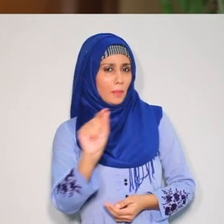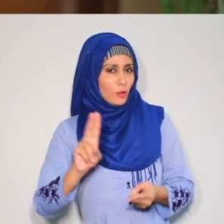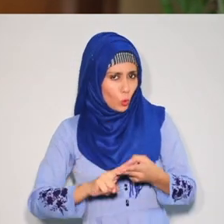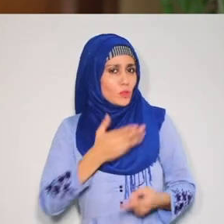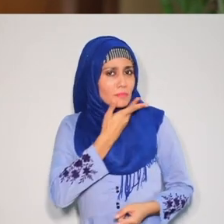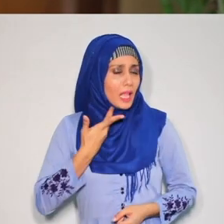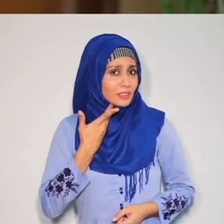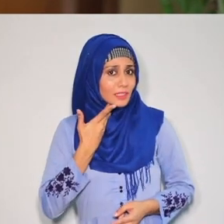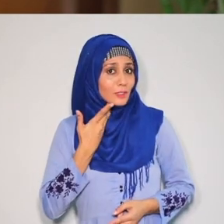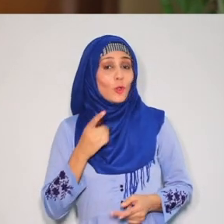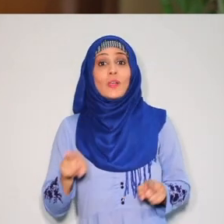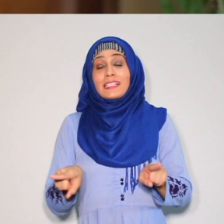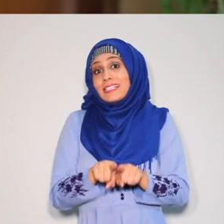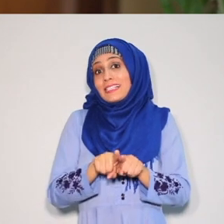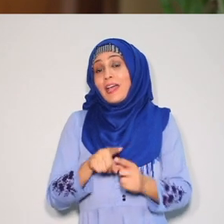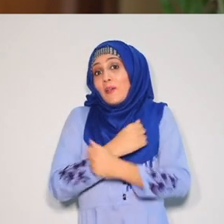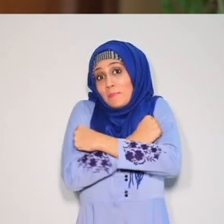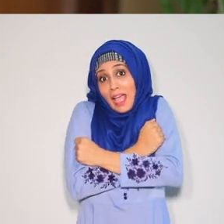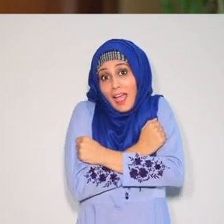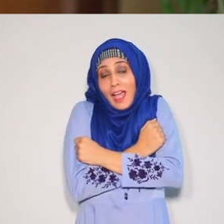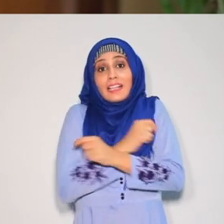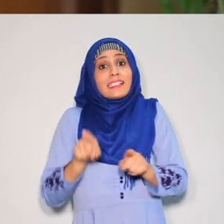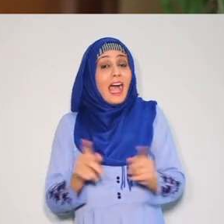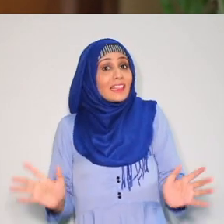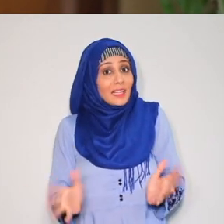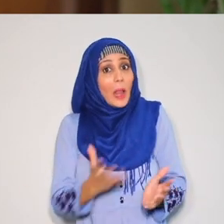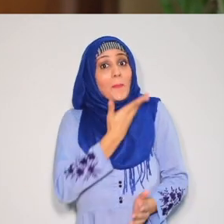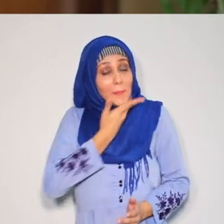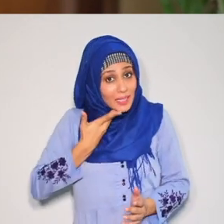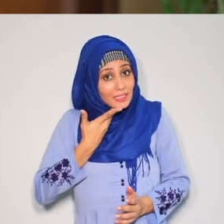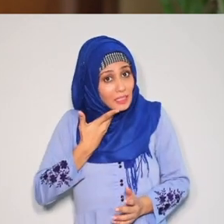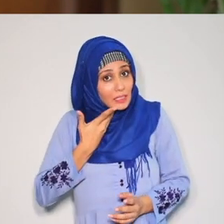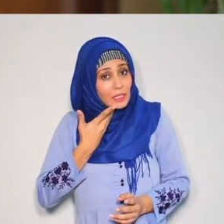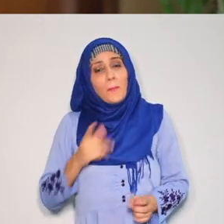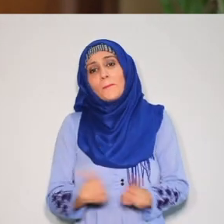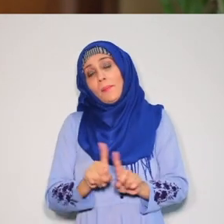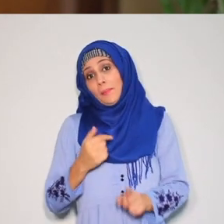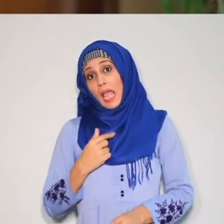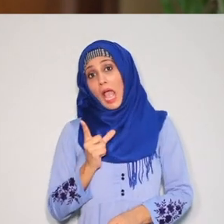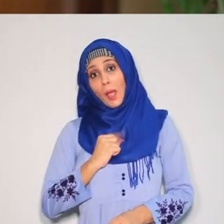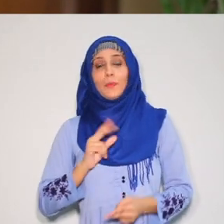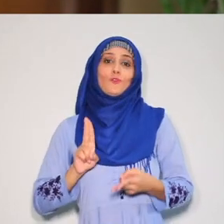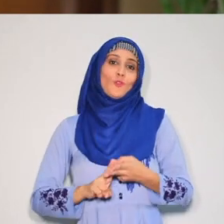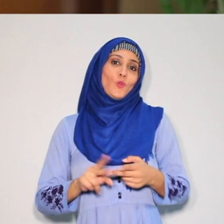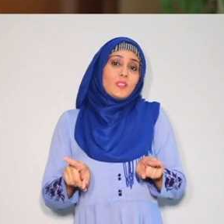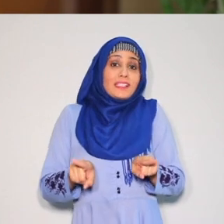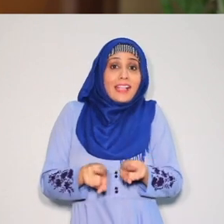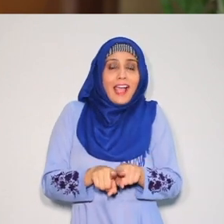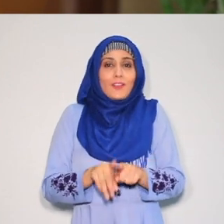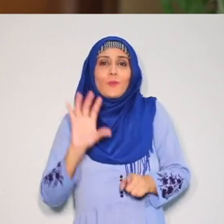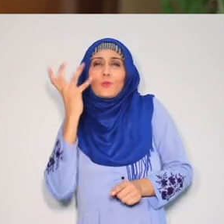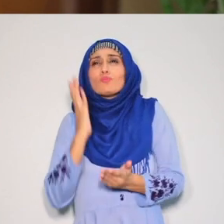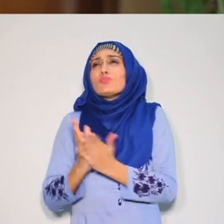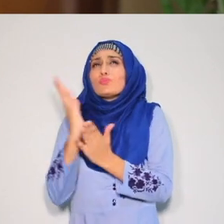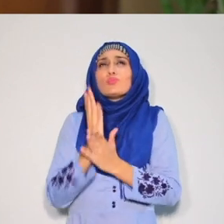अपने दोस्त पसंद है ना, उनसे प्यार भी होगा, उनके साथ आप खेलना भी चाहते होंगे। मैं अपने दोस्तों के साथ